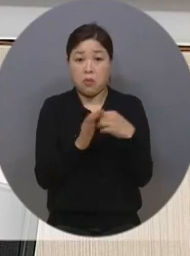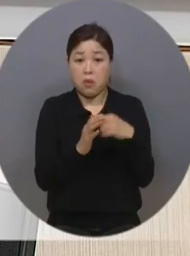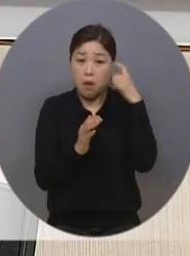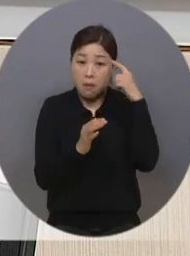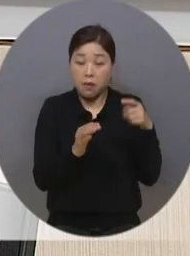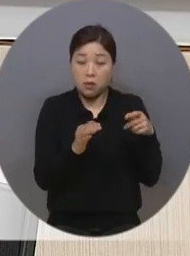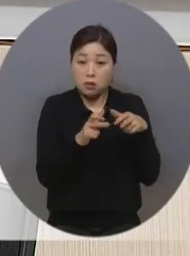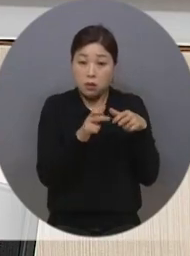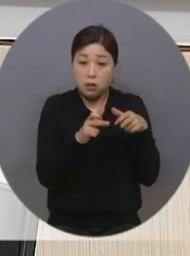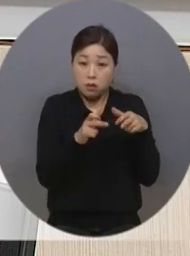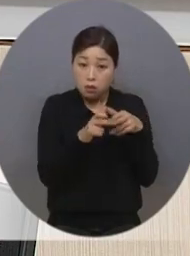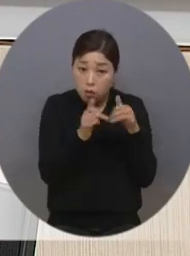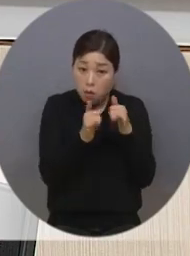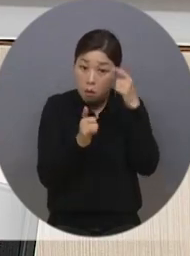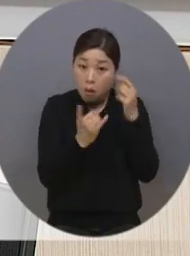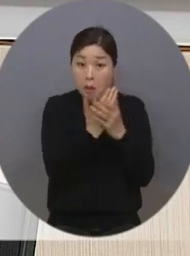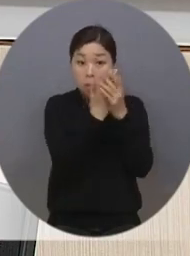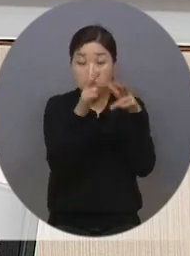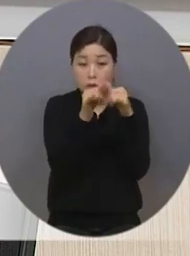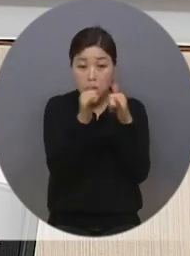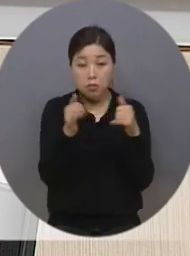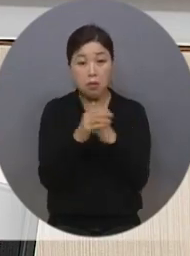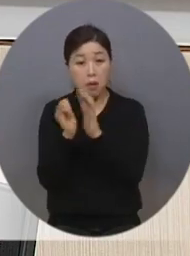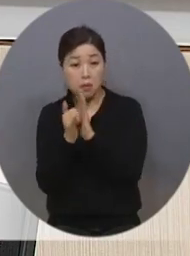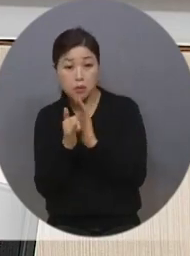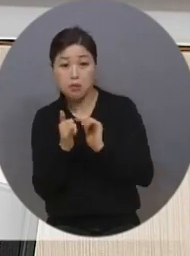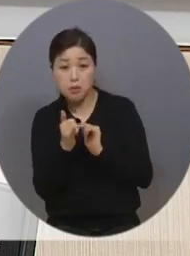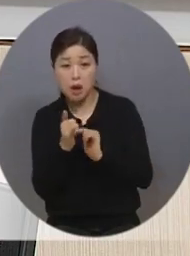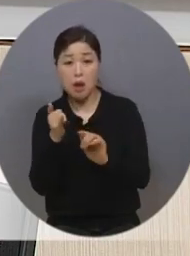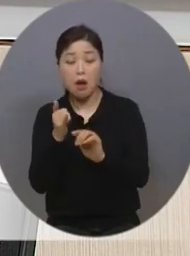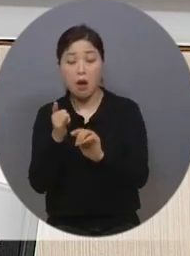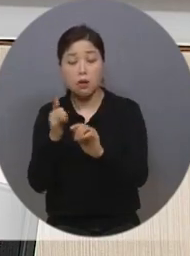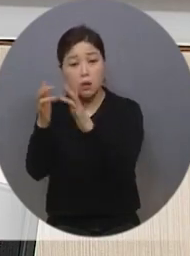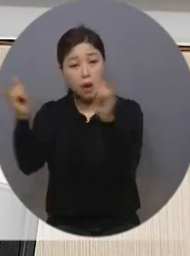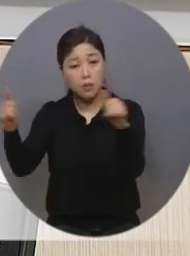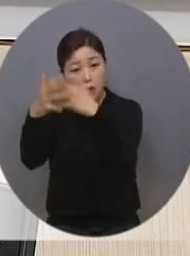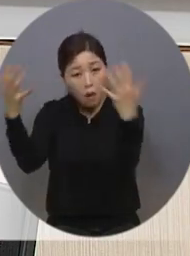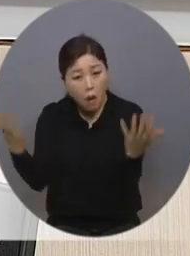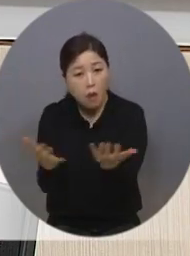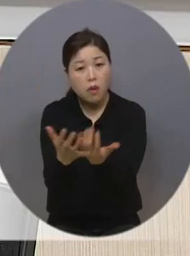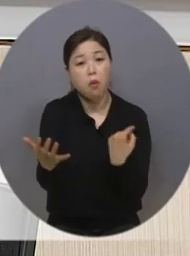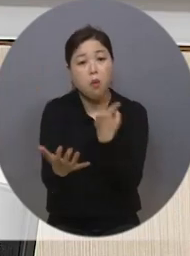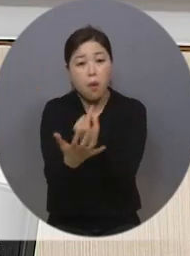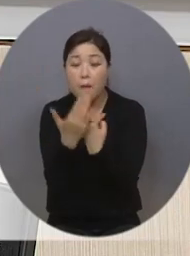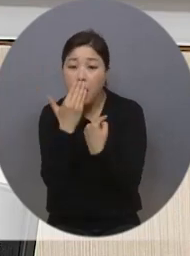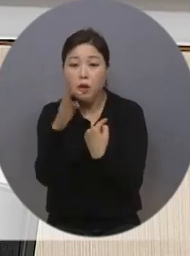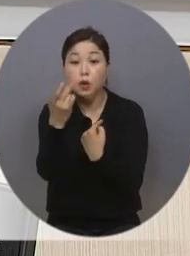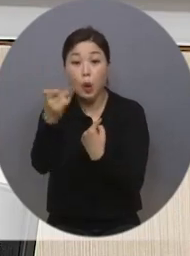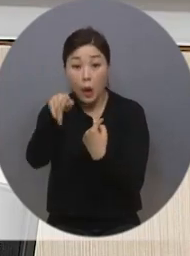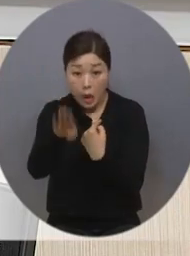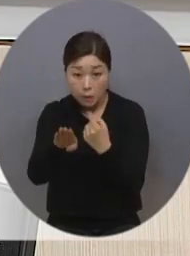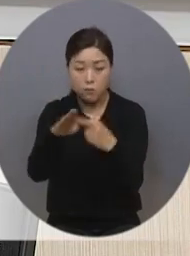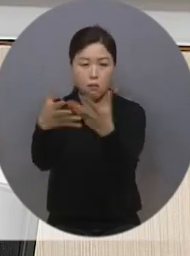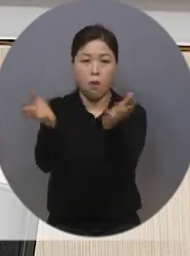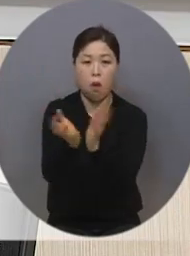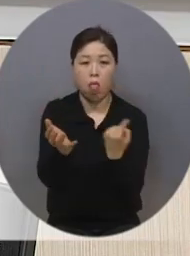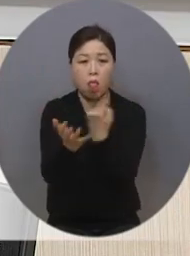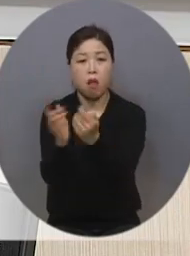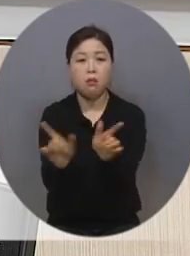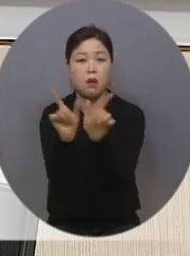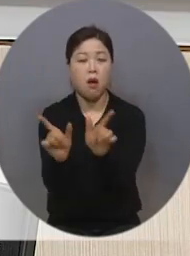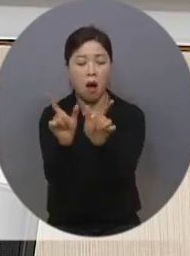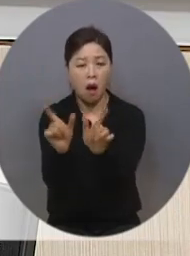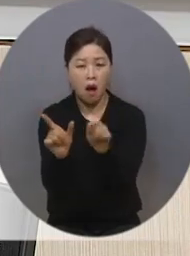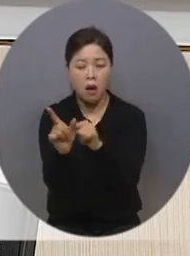어떤 이 그들의 가족들이 다른 사람들하고 더불어서 살게 하는 건지 그것이 이제 통합이라고 얘기하죠. 통합적인 삶을